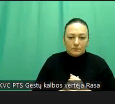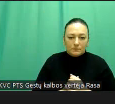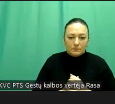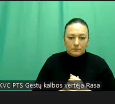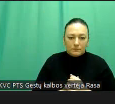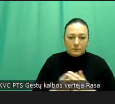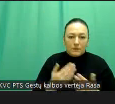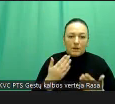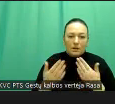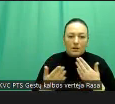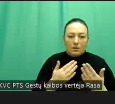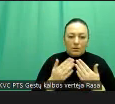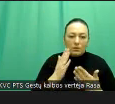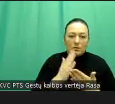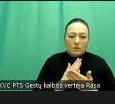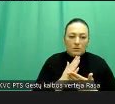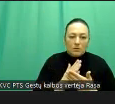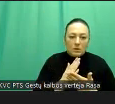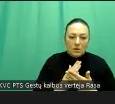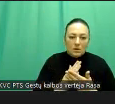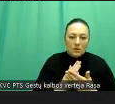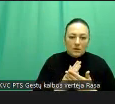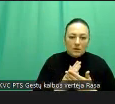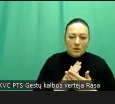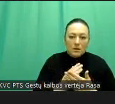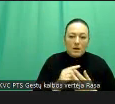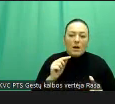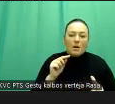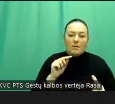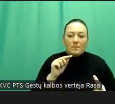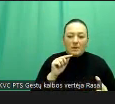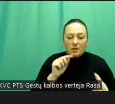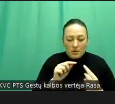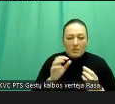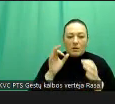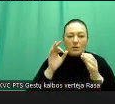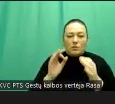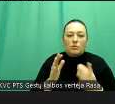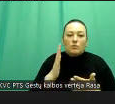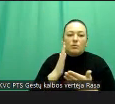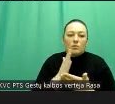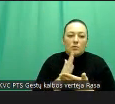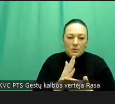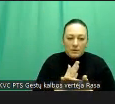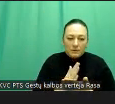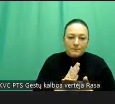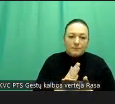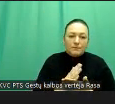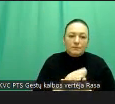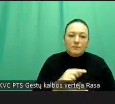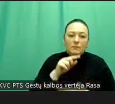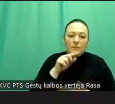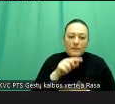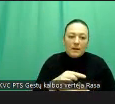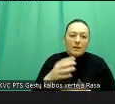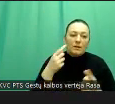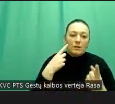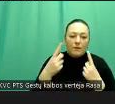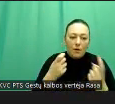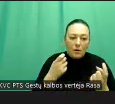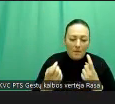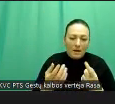atrodo, kad čia yra tarsi nedidelis prieštaravimas, bet iš tikrųjų tai yra užtikrimas to, kad žinių kokybė ir gylis